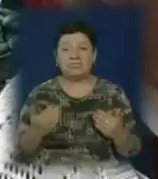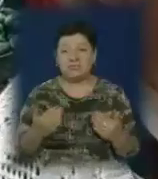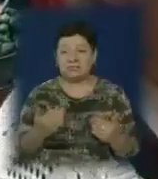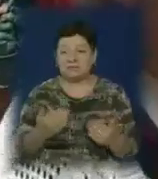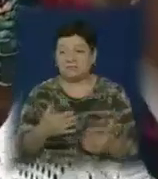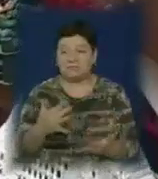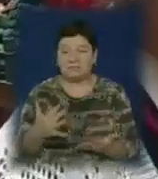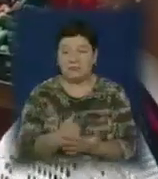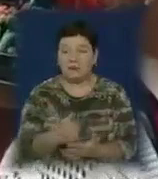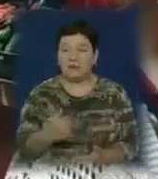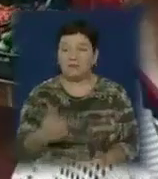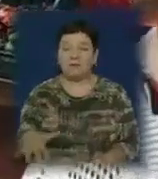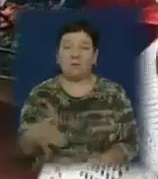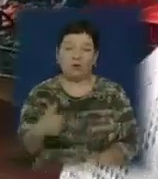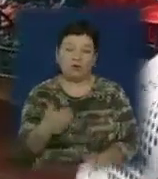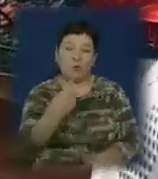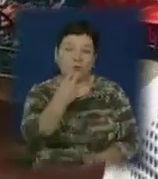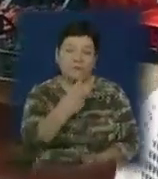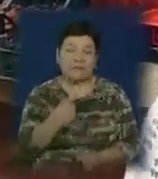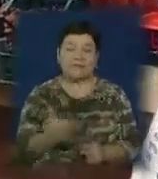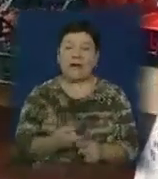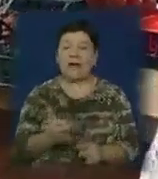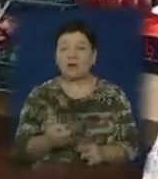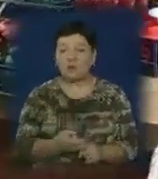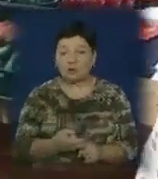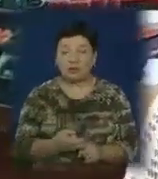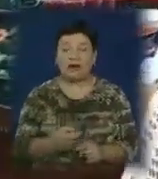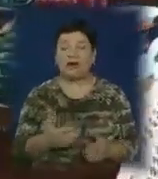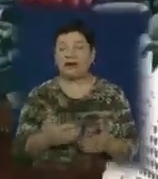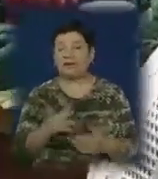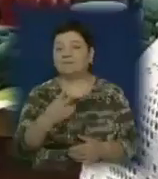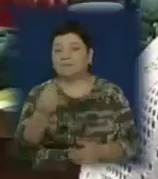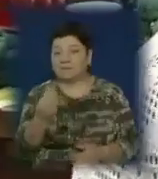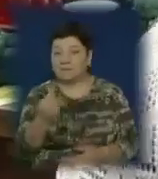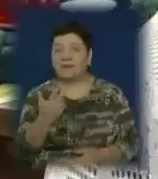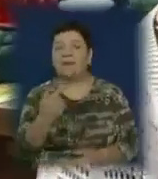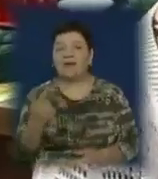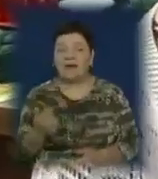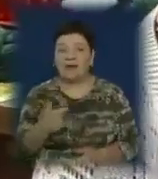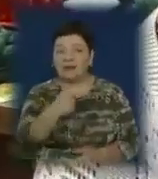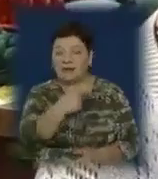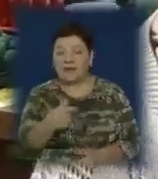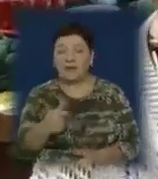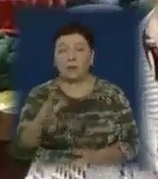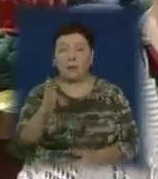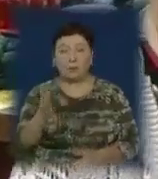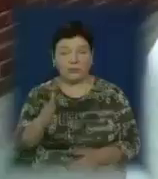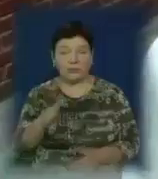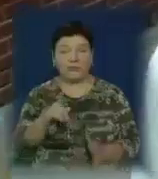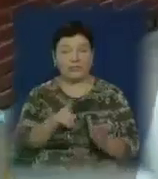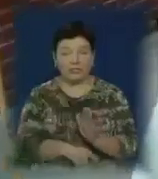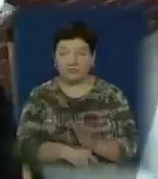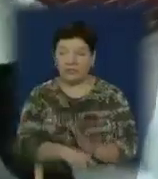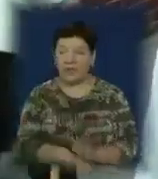непостижимо. Дивлюся, хочу подивитися, що картошка, ну, в принципі, на даний на період вже би могла трошки дешевше бути.